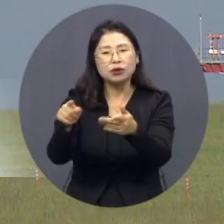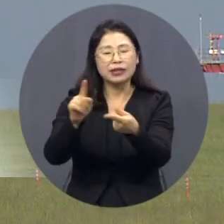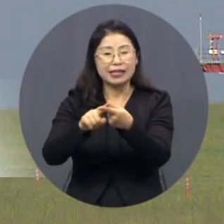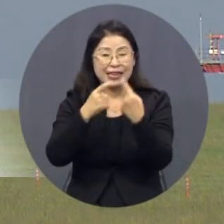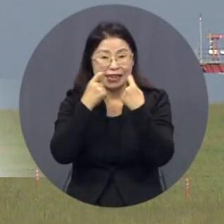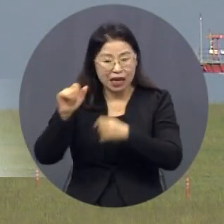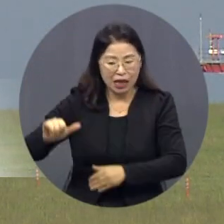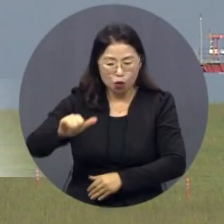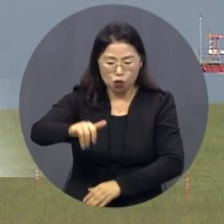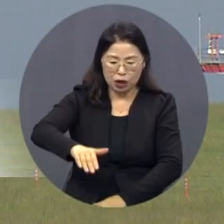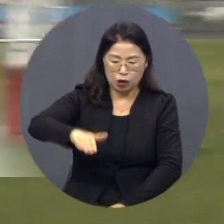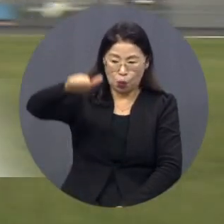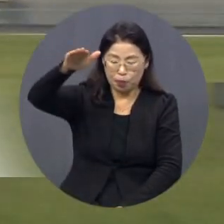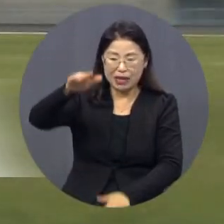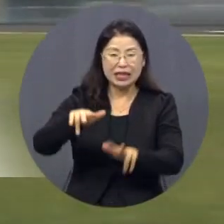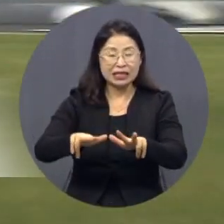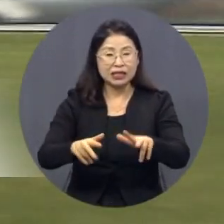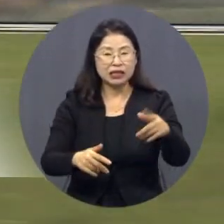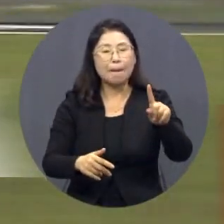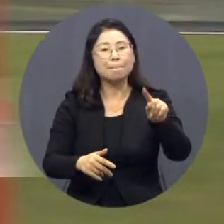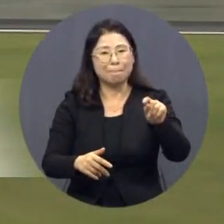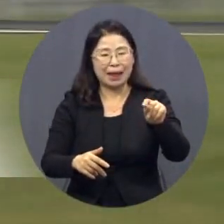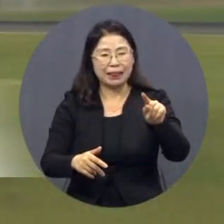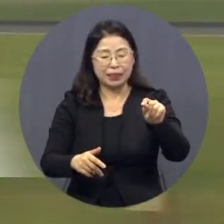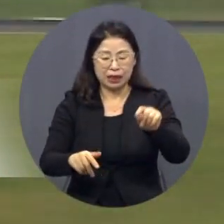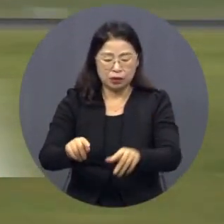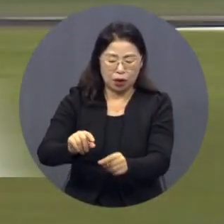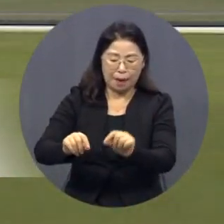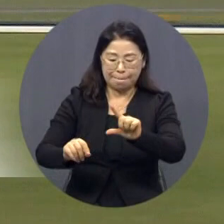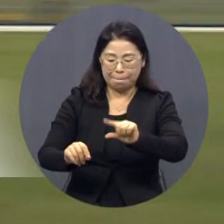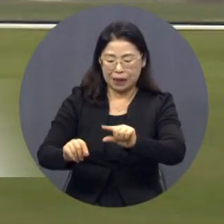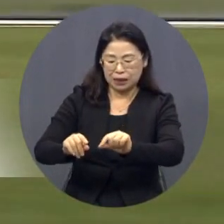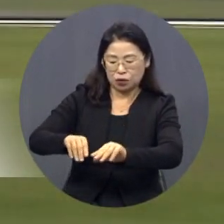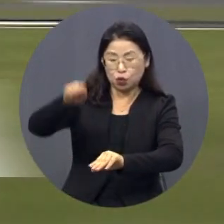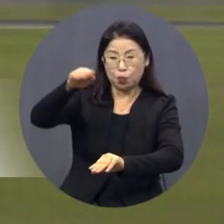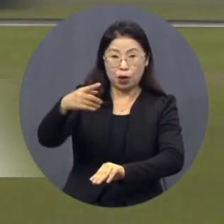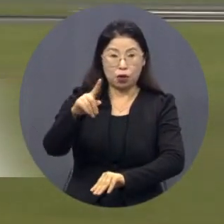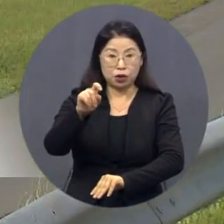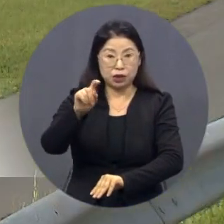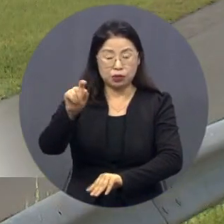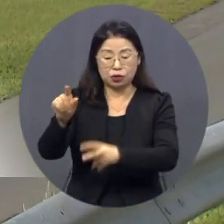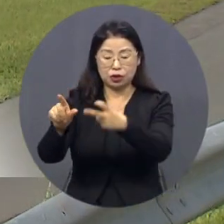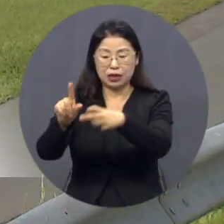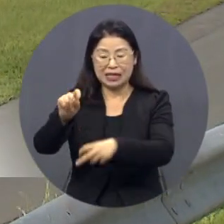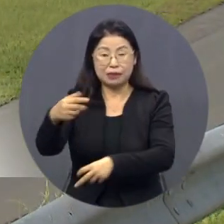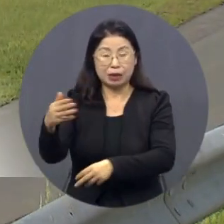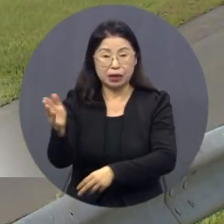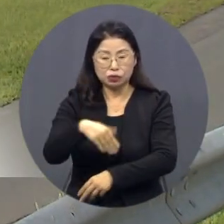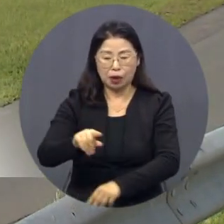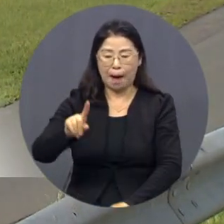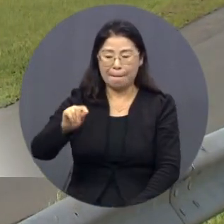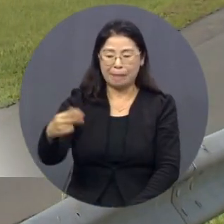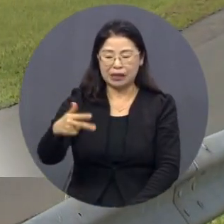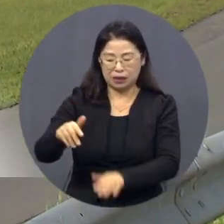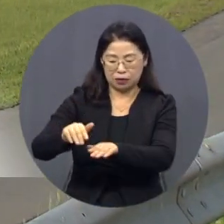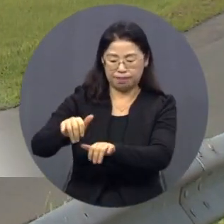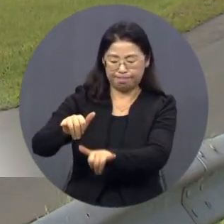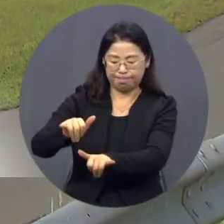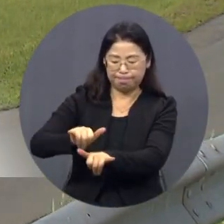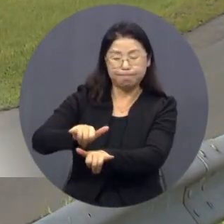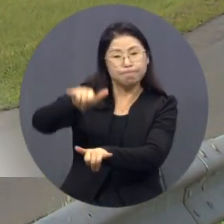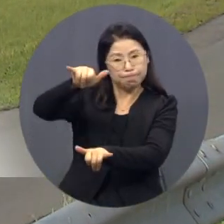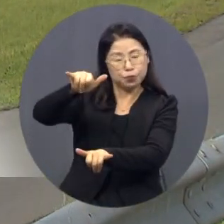운항할 수 있는 높이를 현재의 최대 만 피트에서 11월 28일부터 최대 17천 피트로